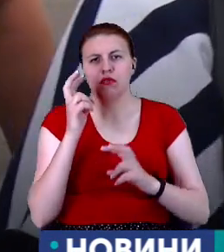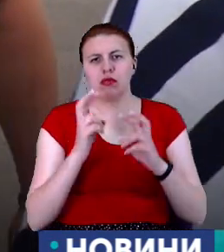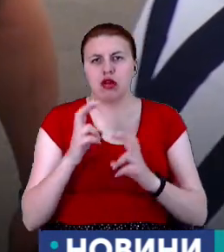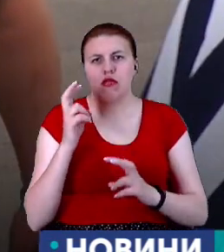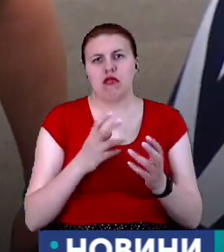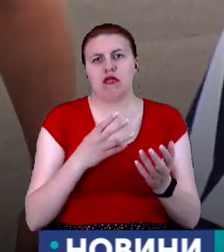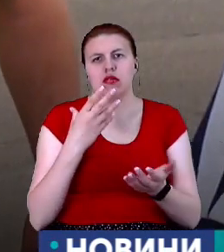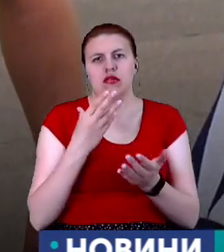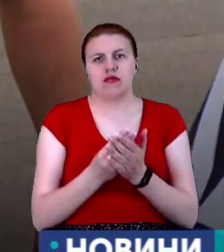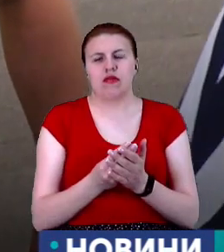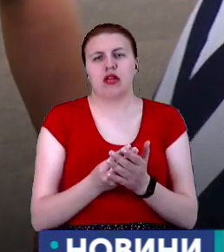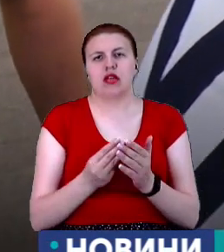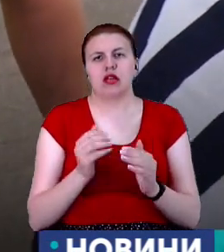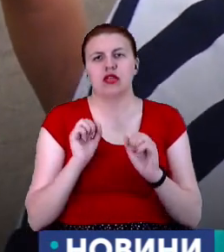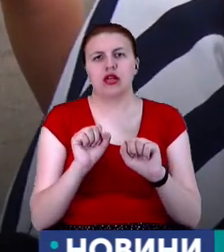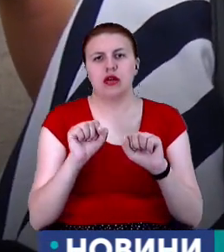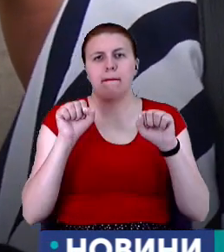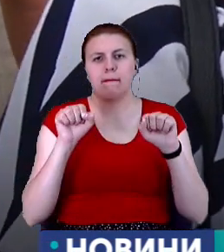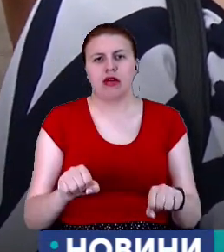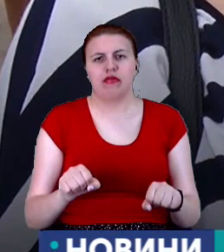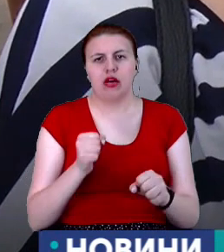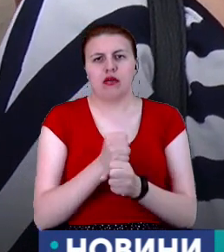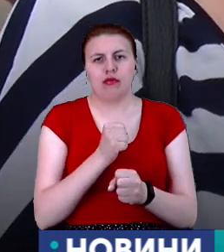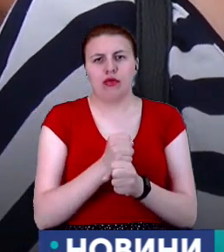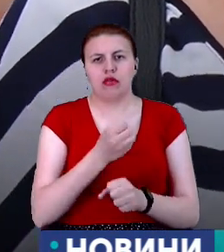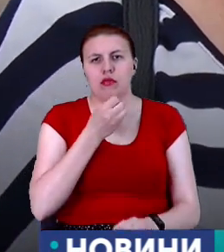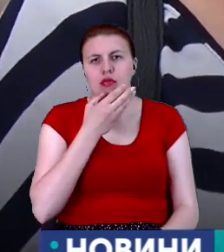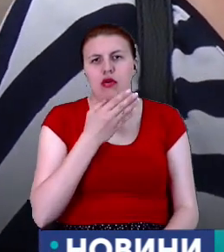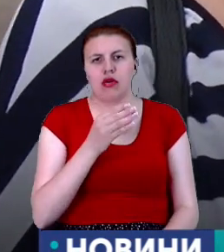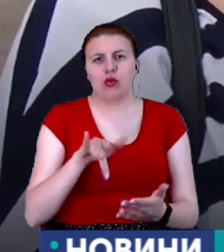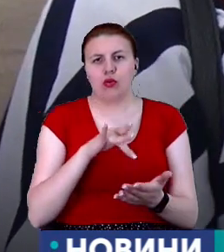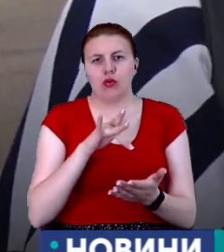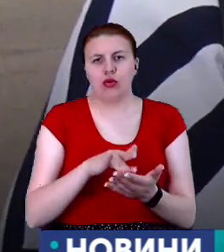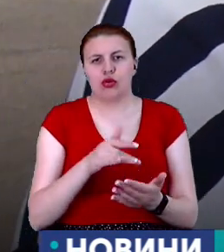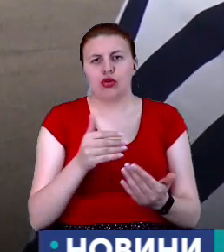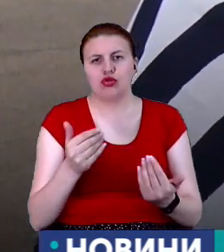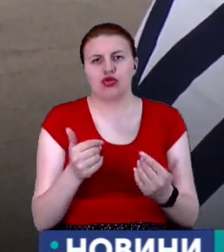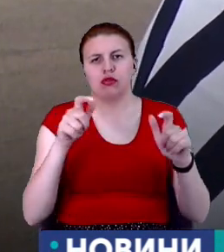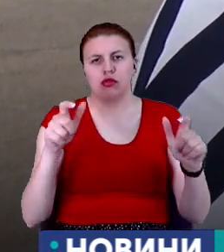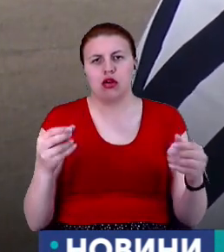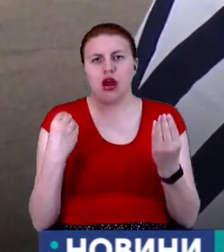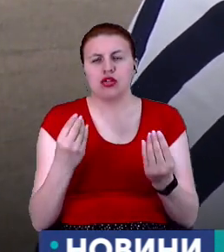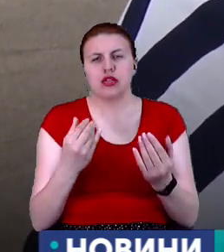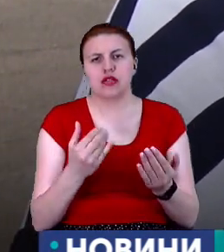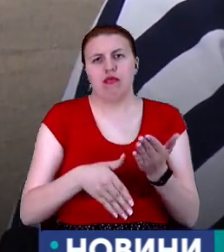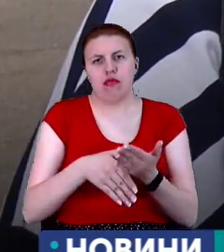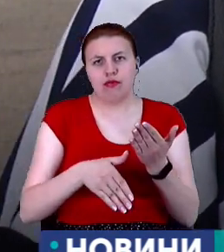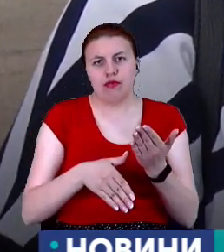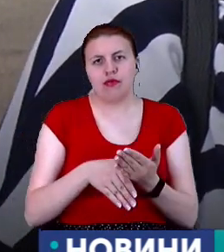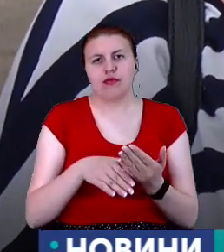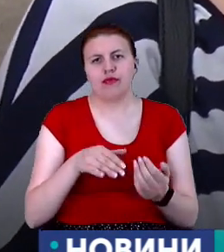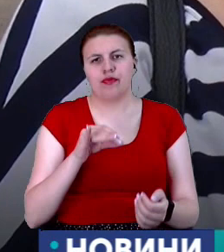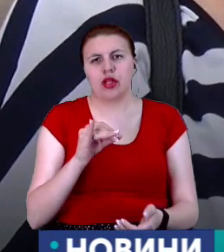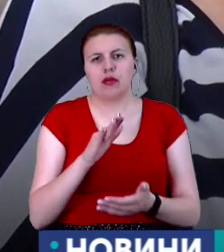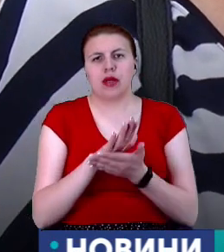права, працювати на благо міста, жильців, обслуговувати їх якісно і